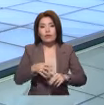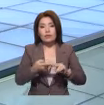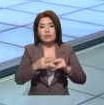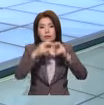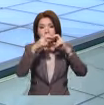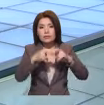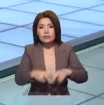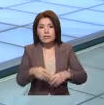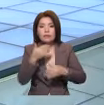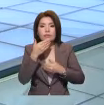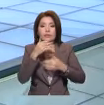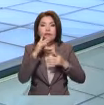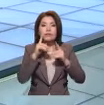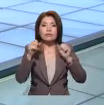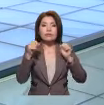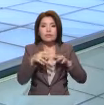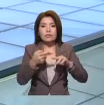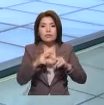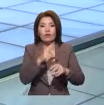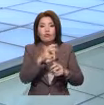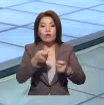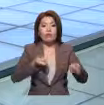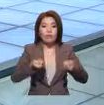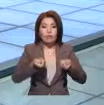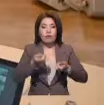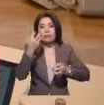зерделеген жиын соңында ісіне салғырт әкімдерге сөгіс берілді.